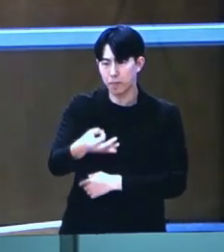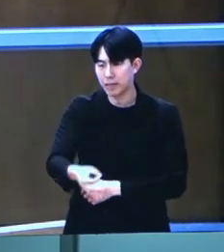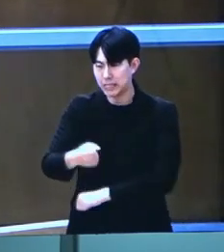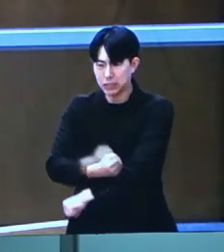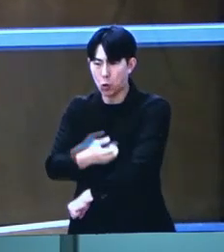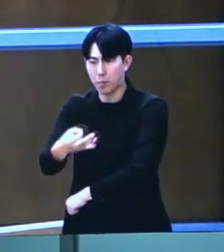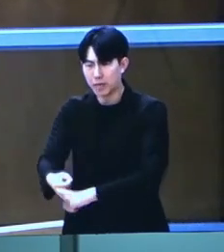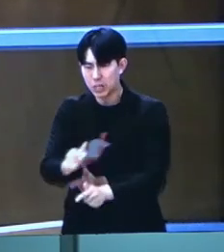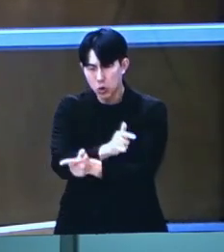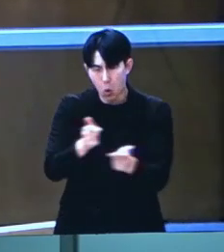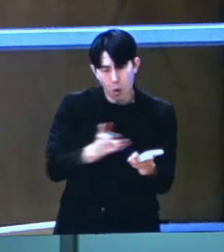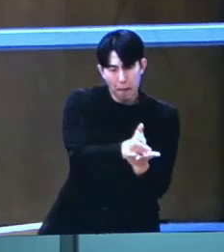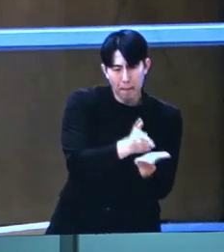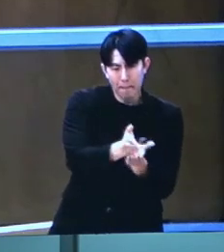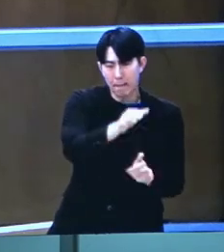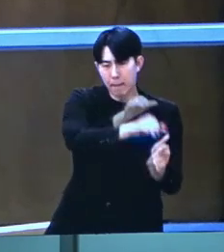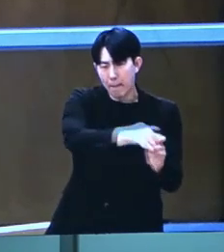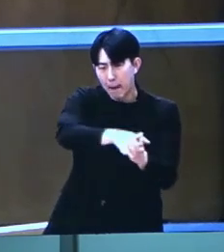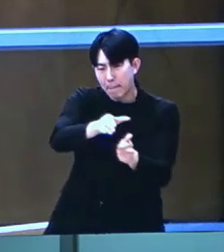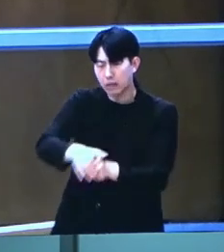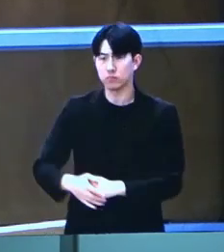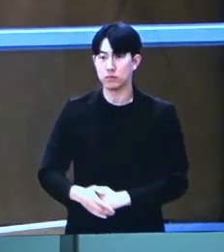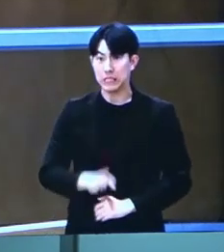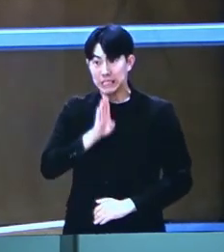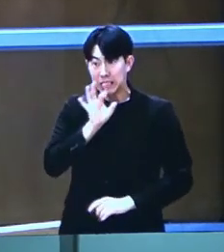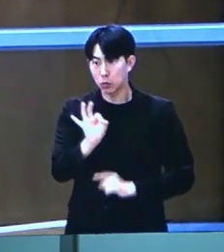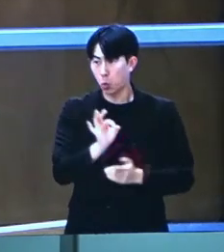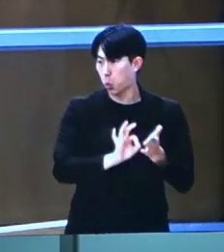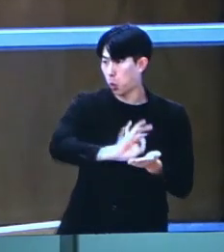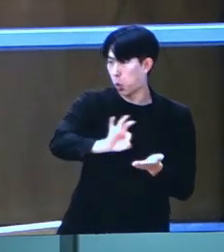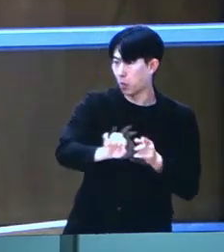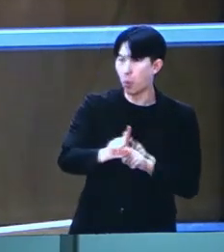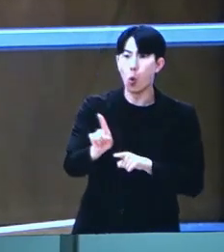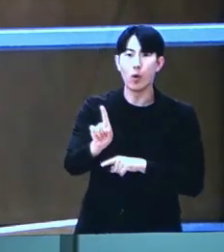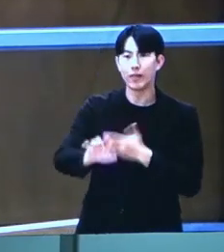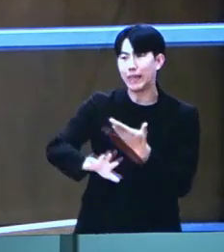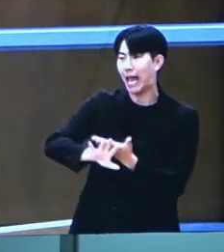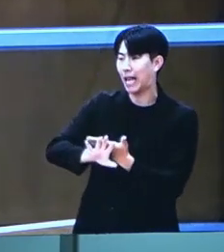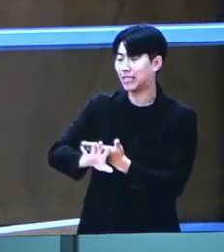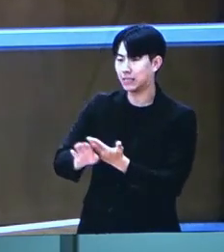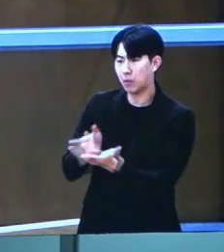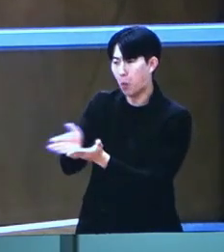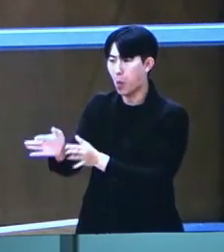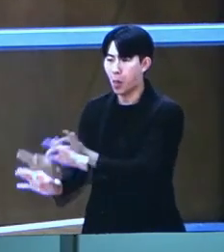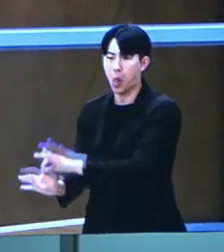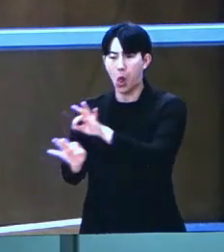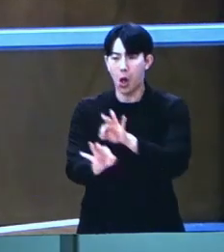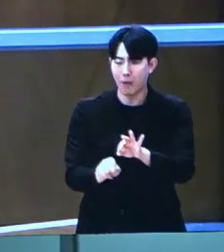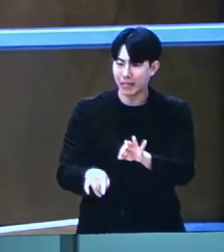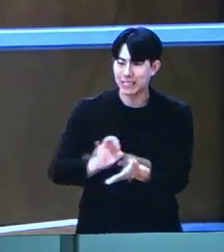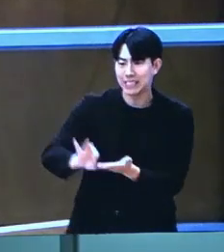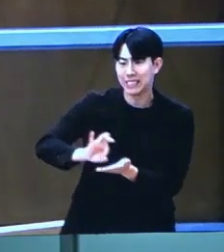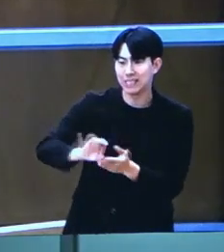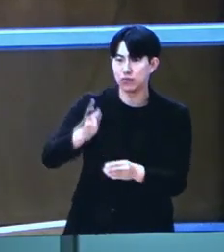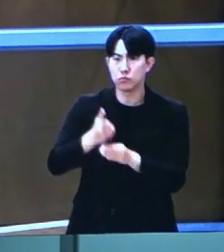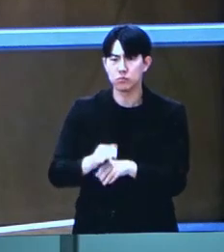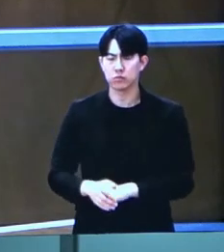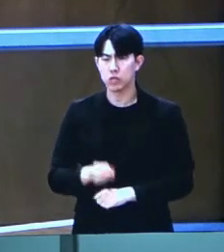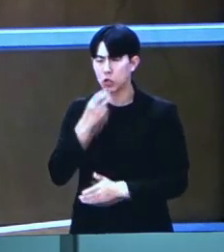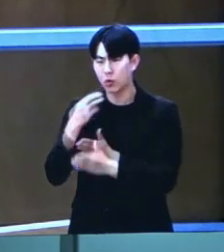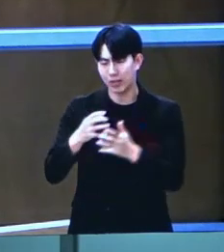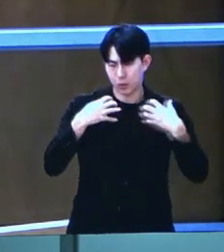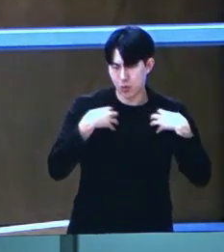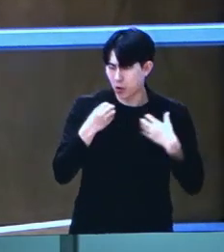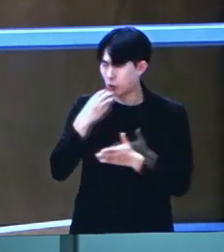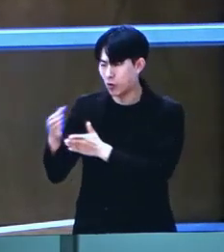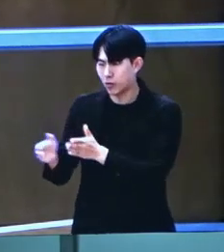여러 항목으로 부담시키고 실제 지출은 다른 비목으로 하는 상황을 도청, 경기도 교육청의 방식과 마찬가지로